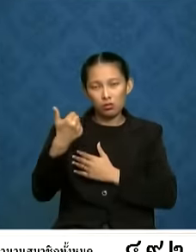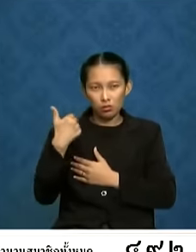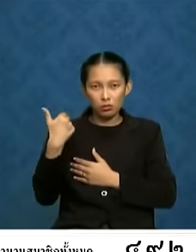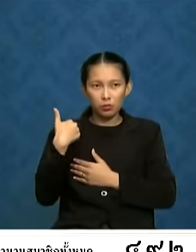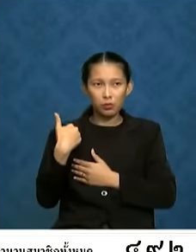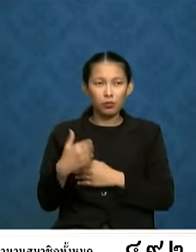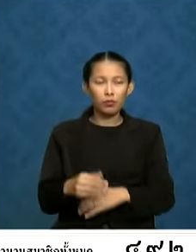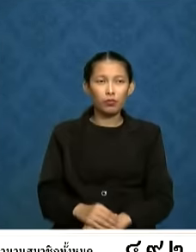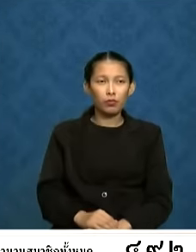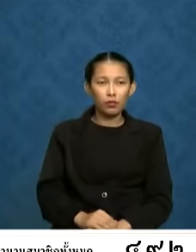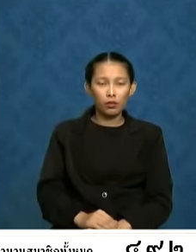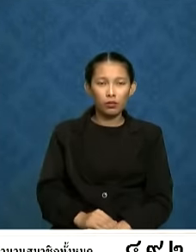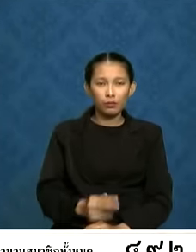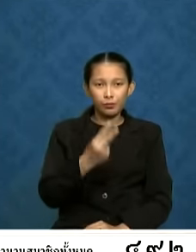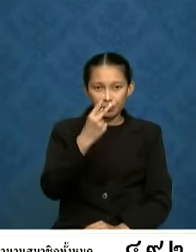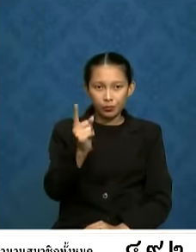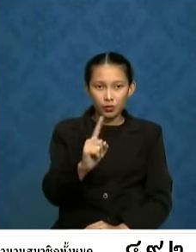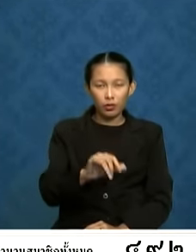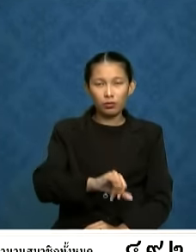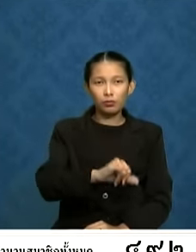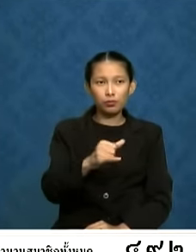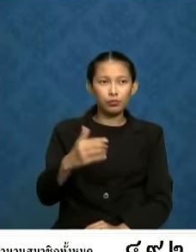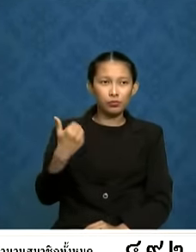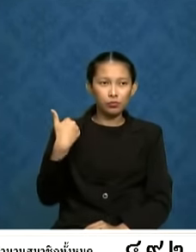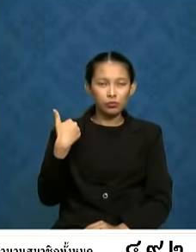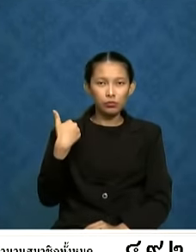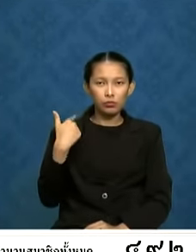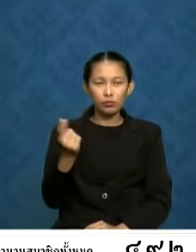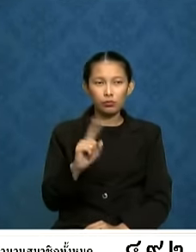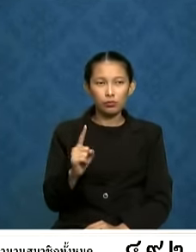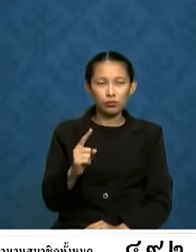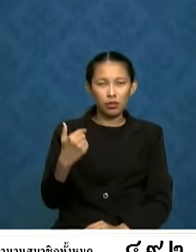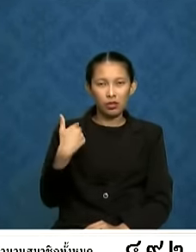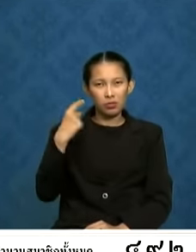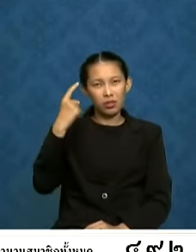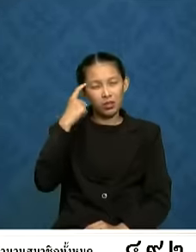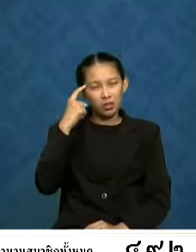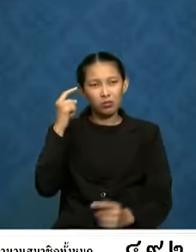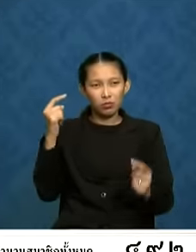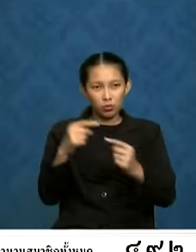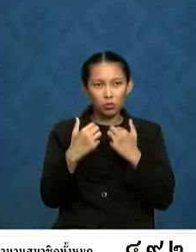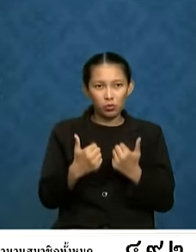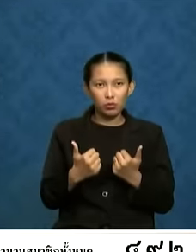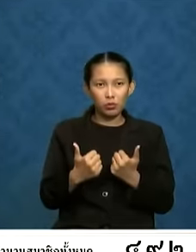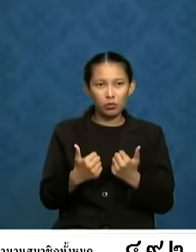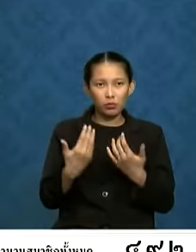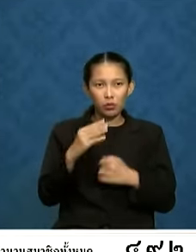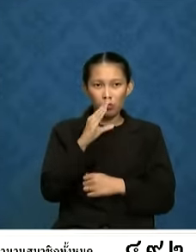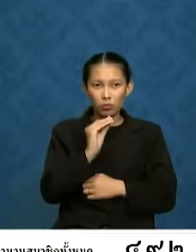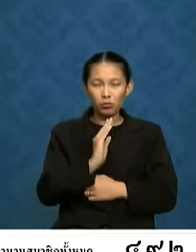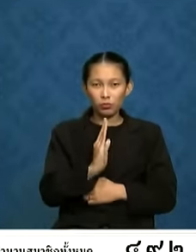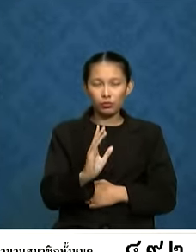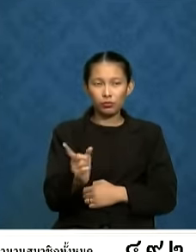กันเราจึงเห็นไงฮะว่าประเทศหลายๆประเทศเขาถึงมีคอมเมนต์หรือมีความเห็นต่อเรื่องนี้แล้วพูดกันตรงๆ